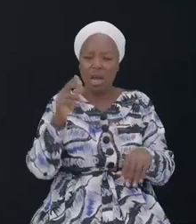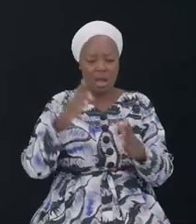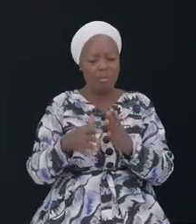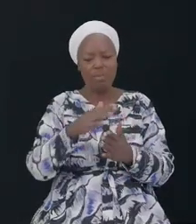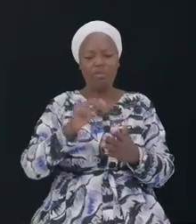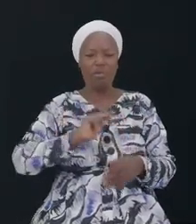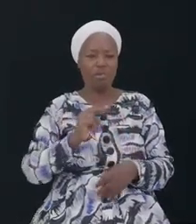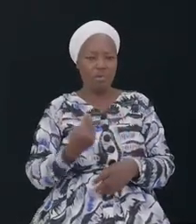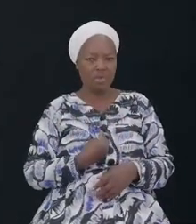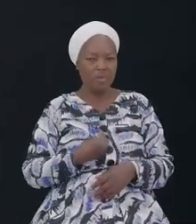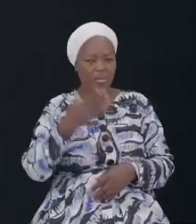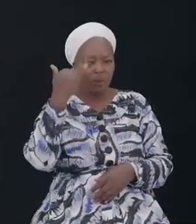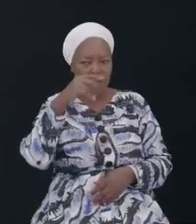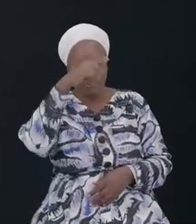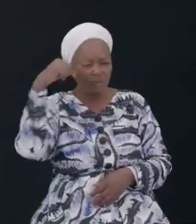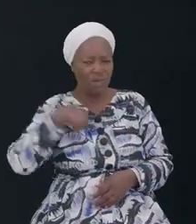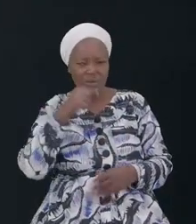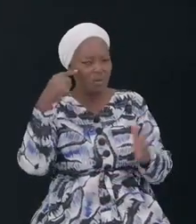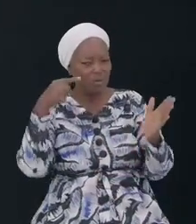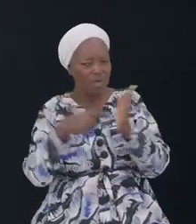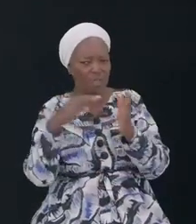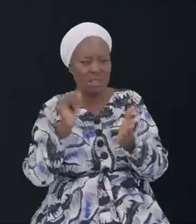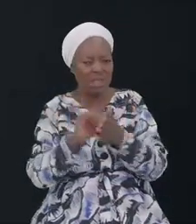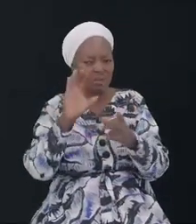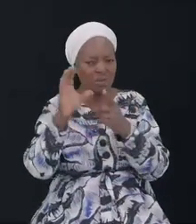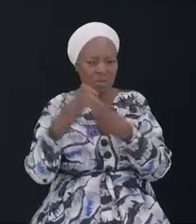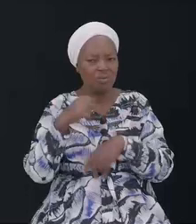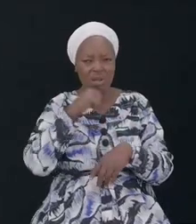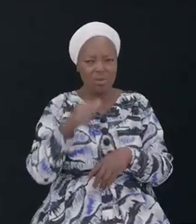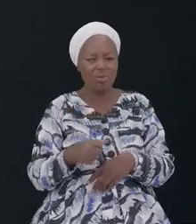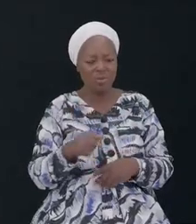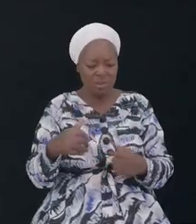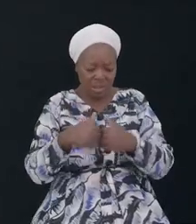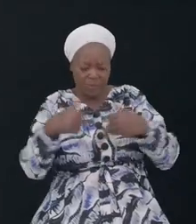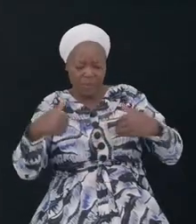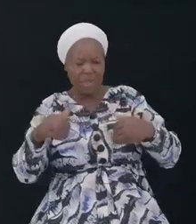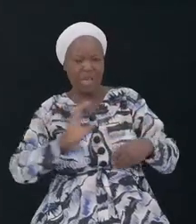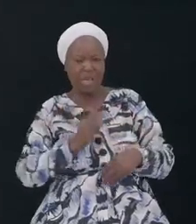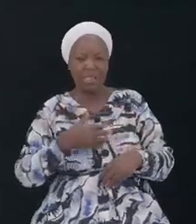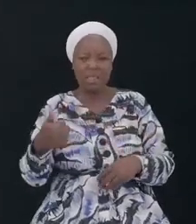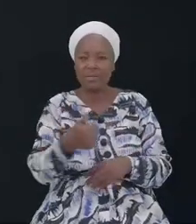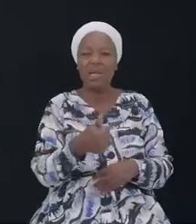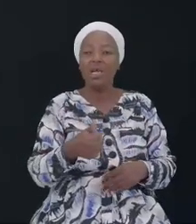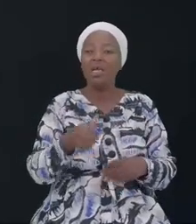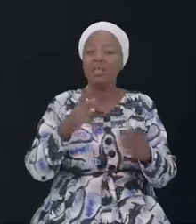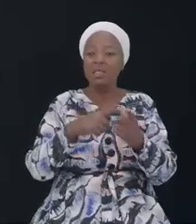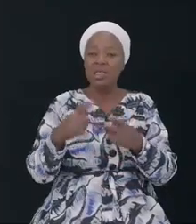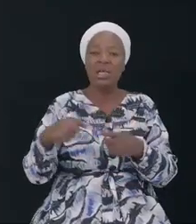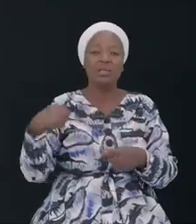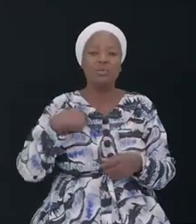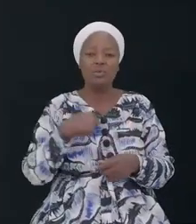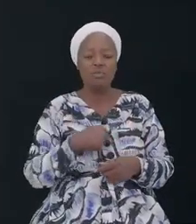dans l'église. Pourquoi? Parce que nous n'écoutons pas les conditions et nous ne distinguons pas. Nous perdons notre